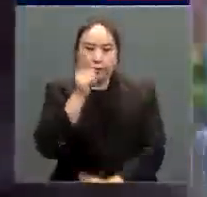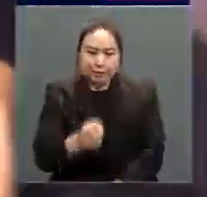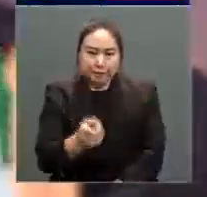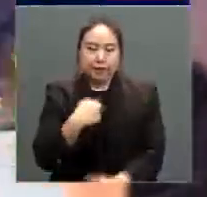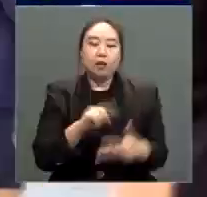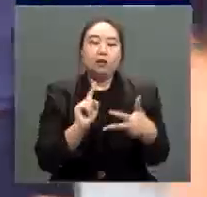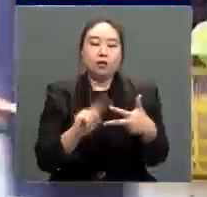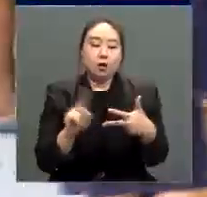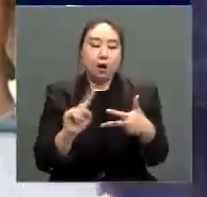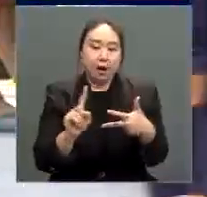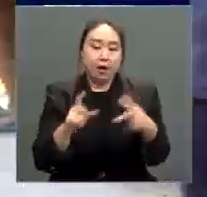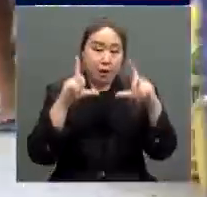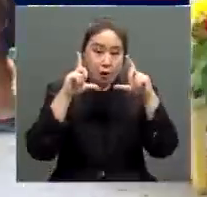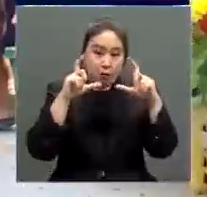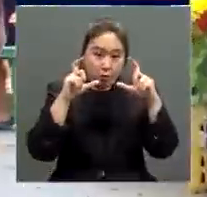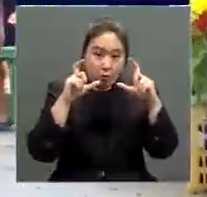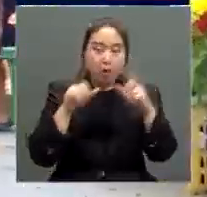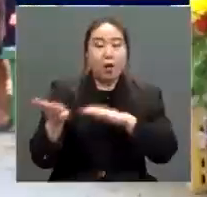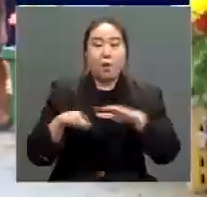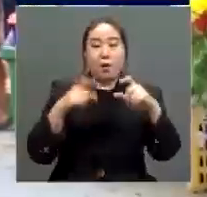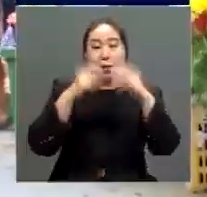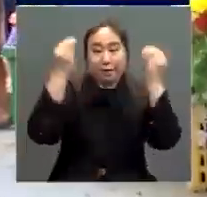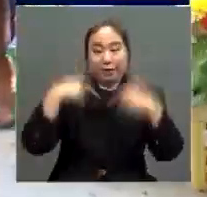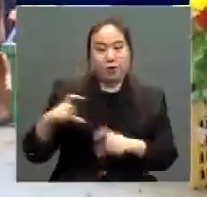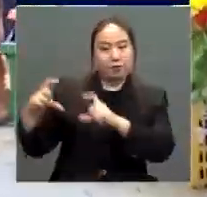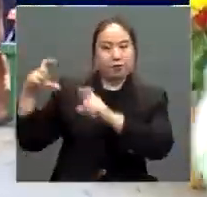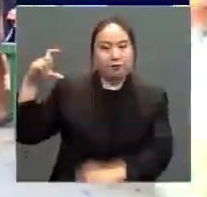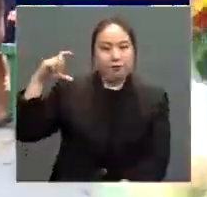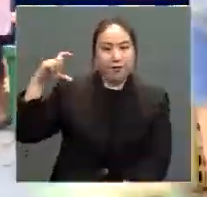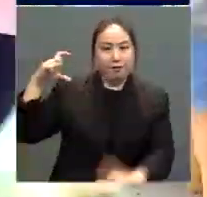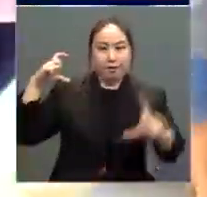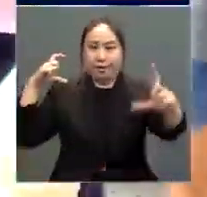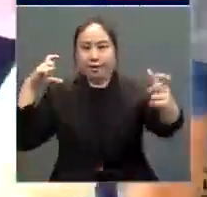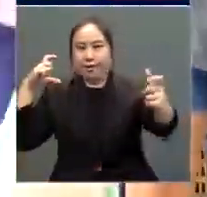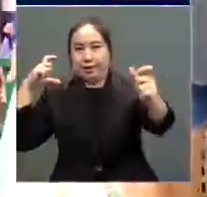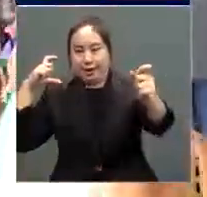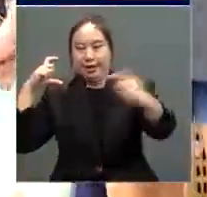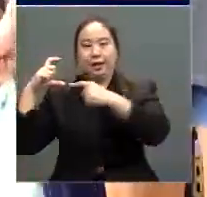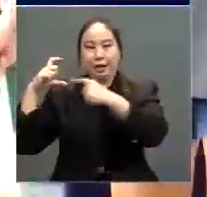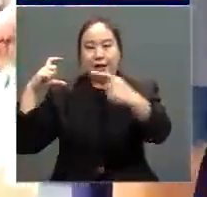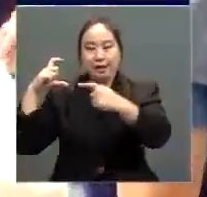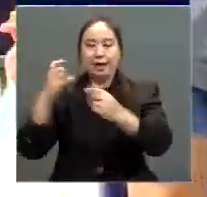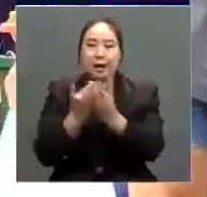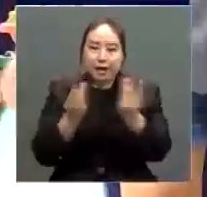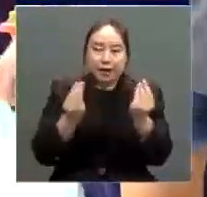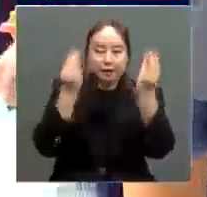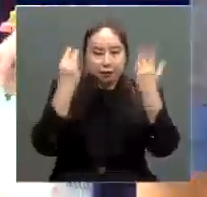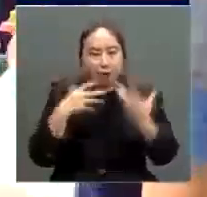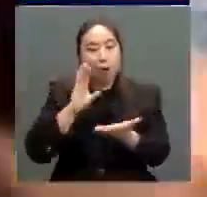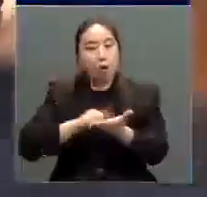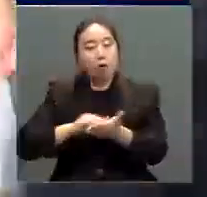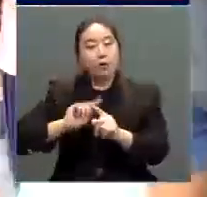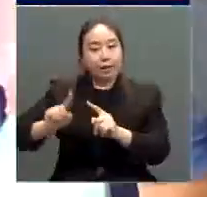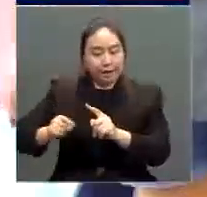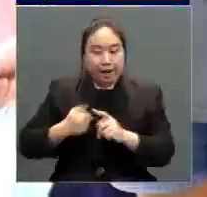ที่2ก็คือรูปถ่ายของเราถ่ายพร้อมกับบัตรประชาชนยืนยันว่าเลขบัตรประจำตัวประชาชนข้อมูลที่เรากรอกเป็นค